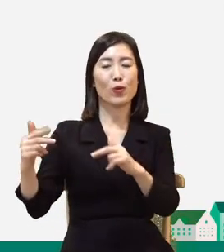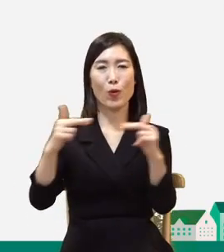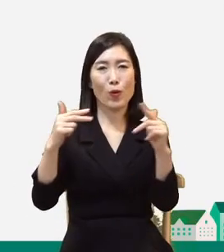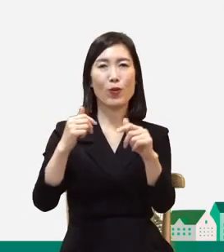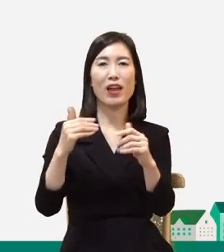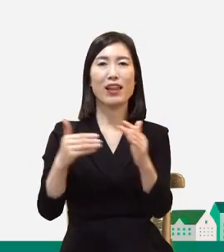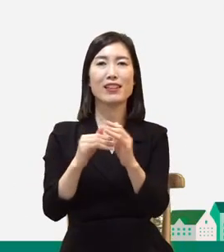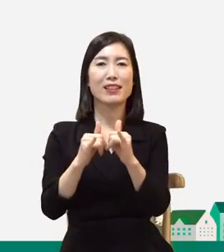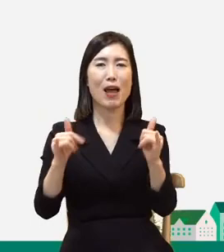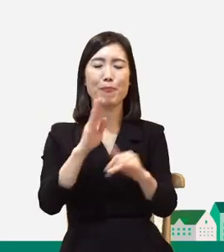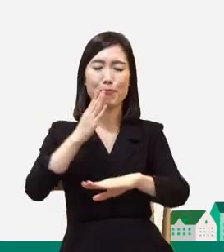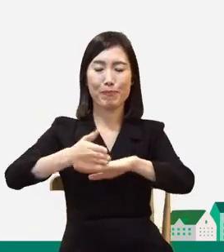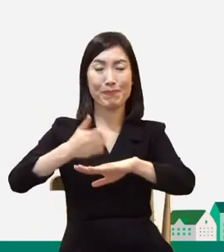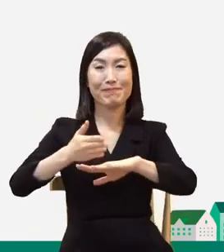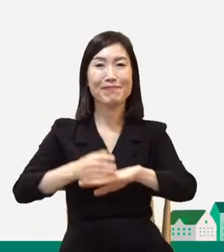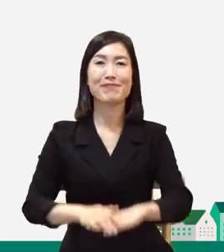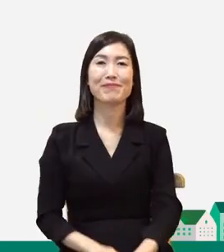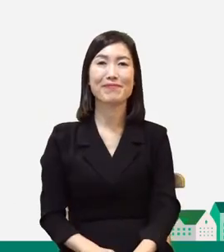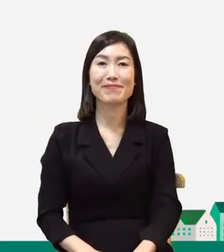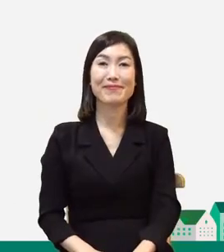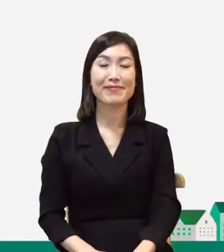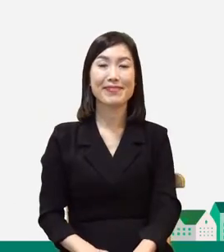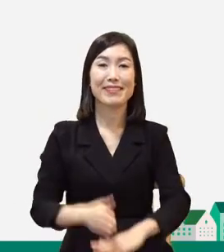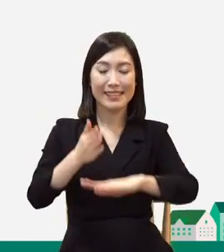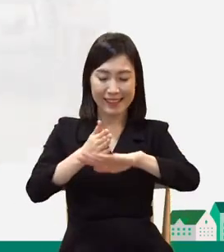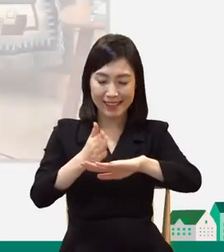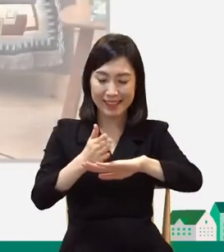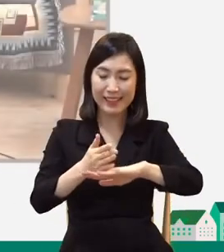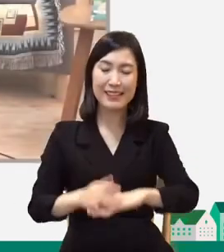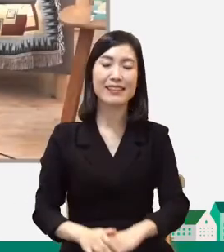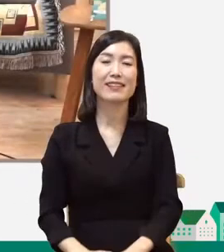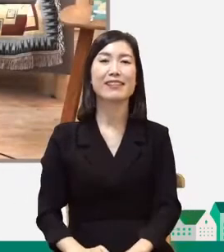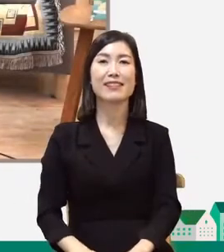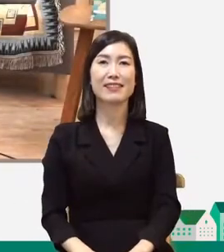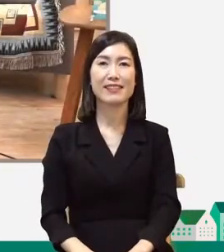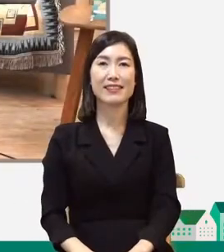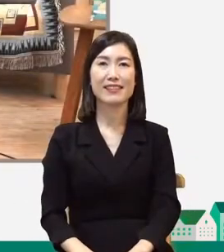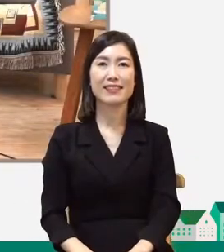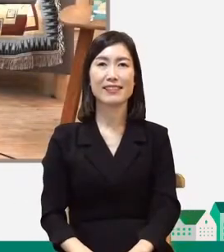분들께도 정말로 진심으로 감사드립니다. 감사합니다.